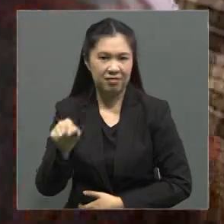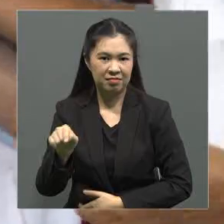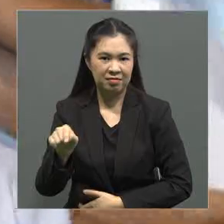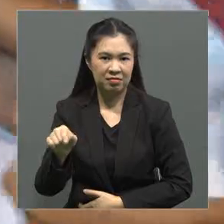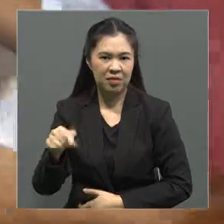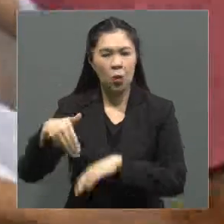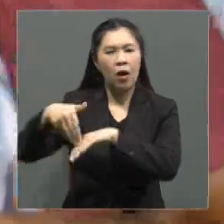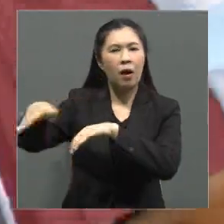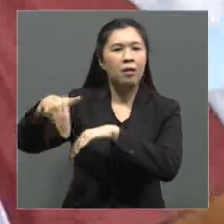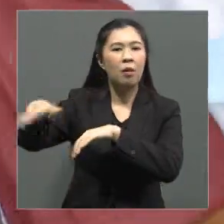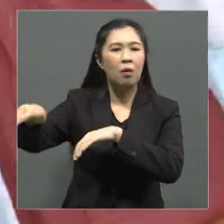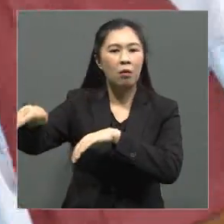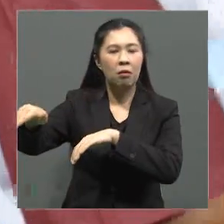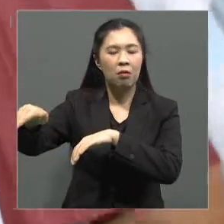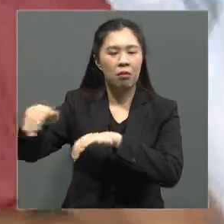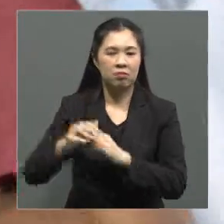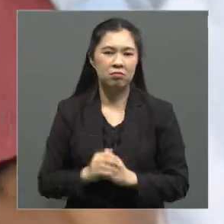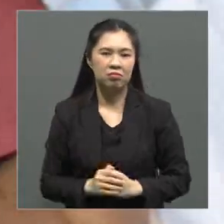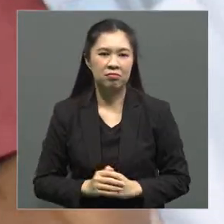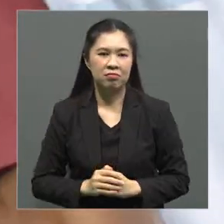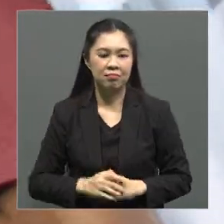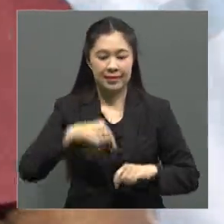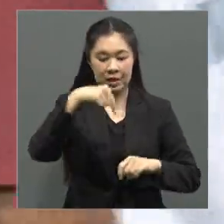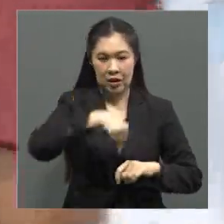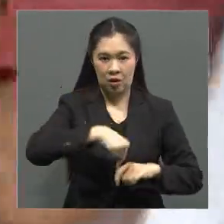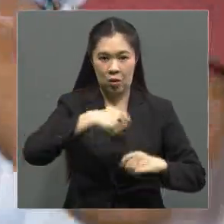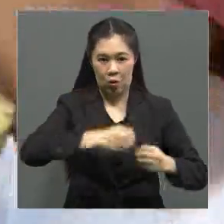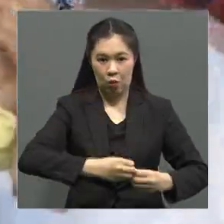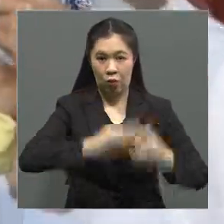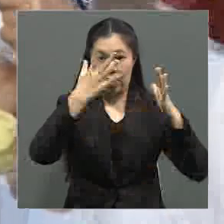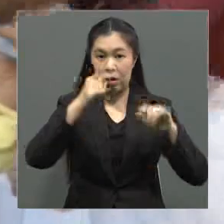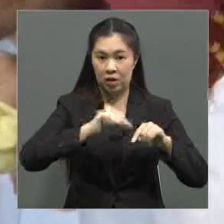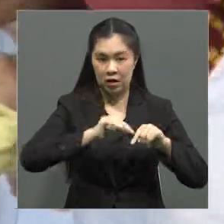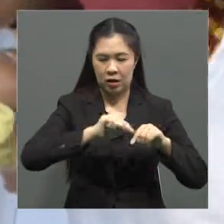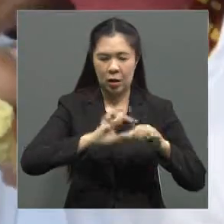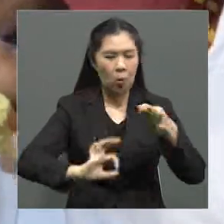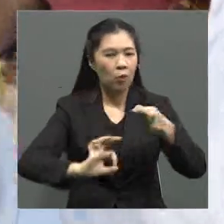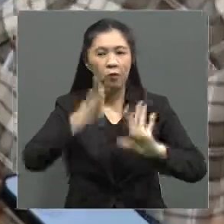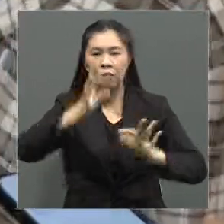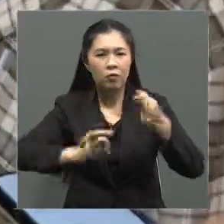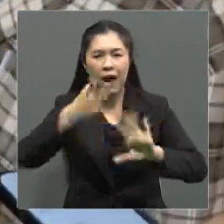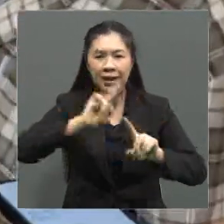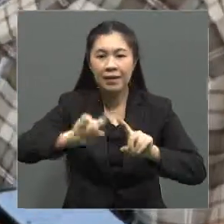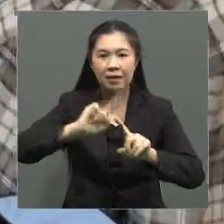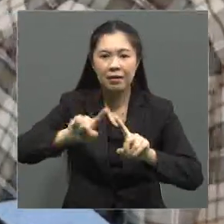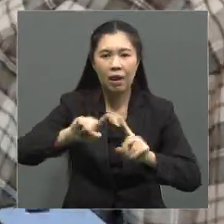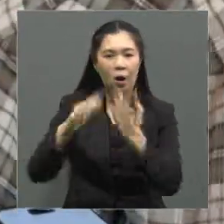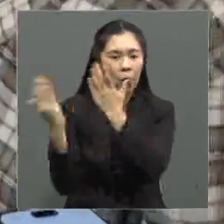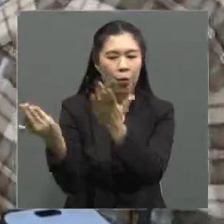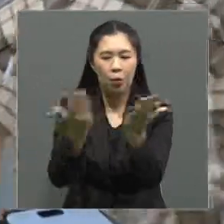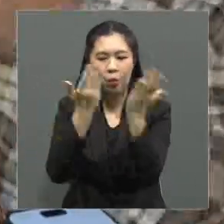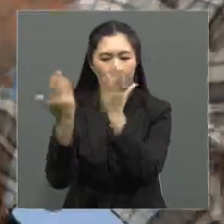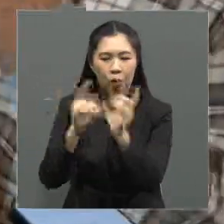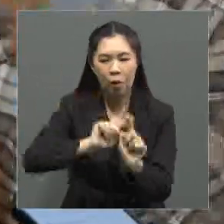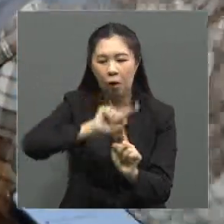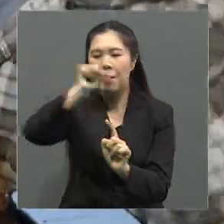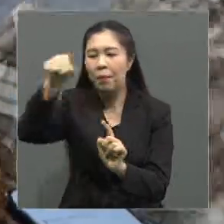อาคารที่เกิดระเบิดแสดงว่ามันต้องเกิดระเบิดจากอาคารแล้วสะเก็ดไฟต่างๆอย่างที่เราบอกไปมันก็เลยปลิวมามาตกยัง